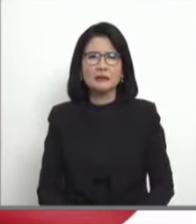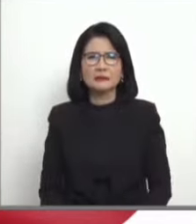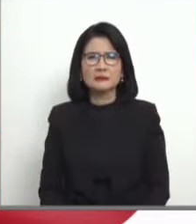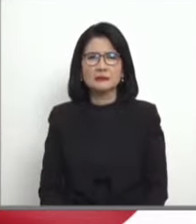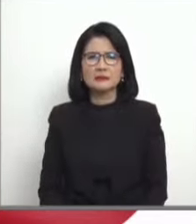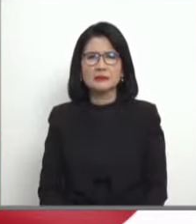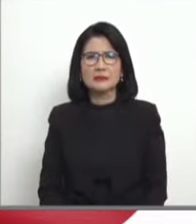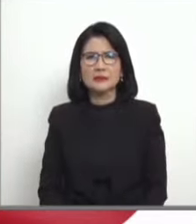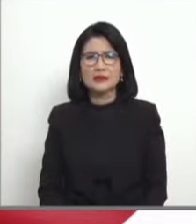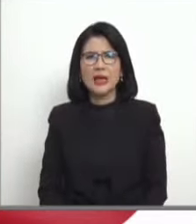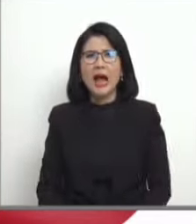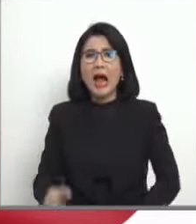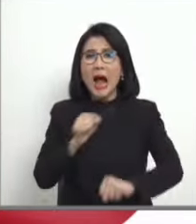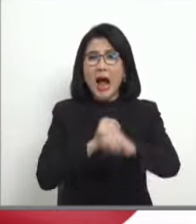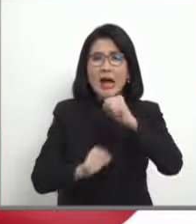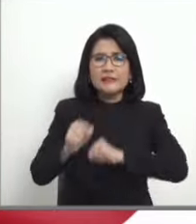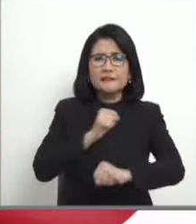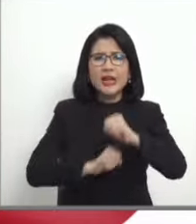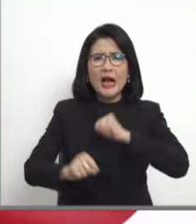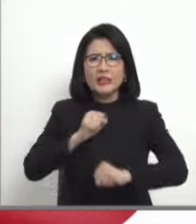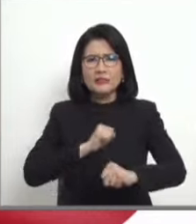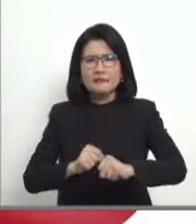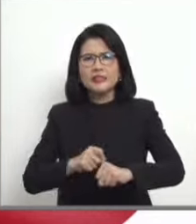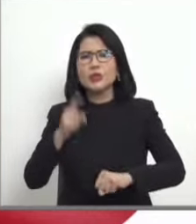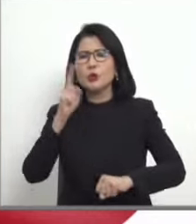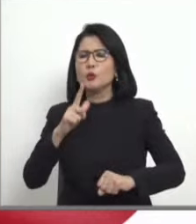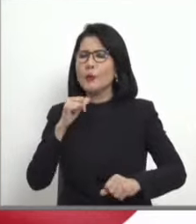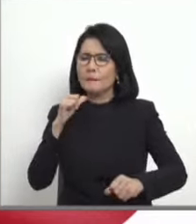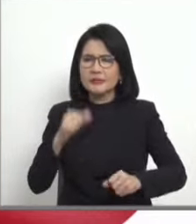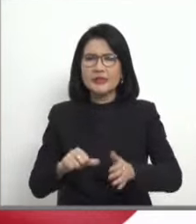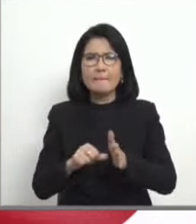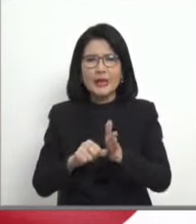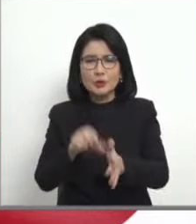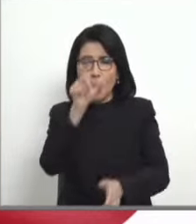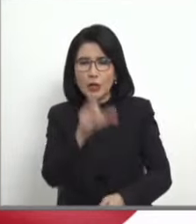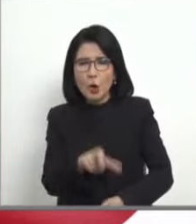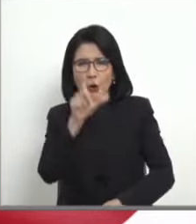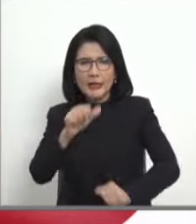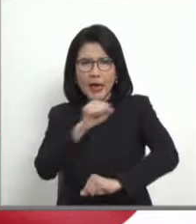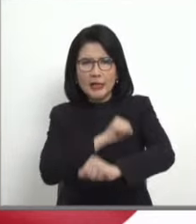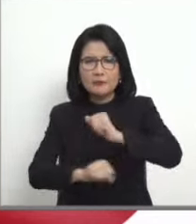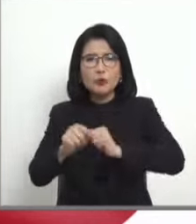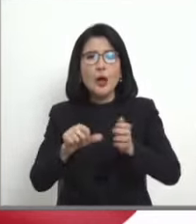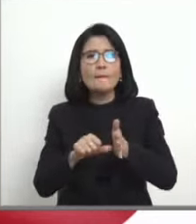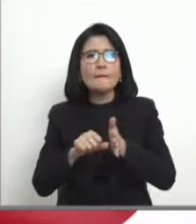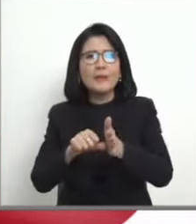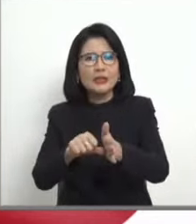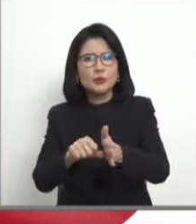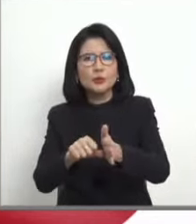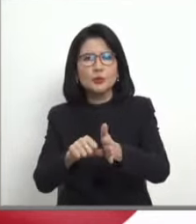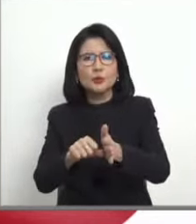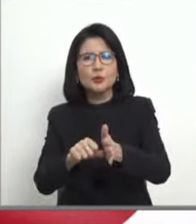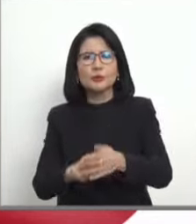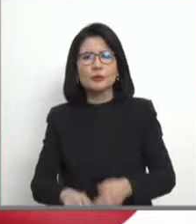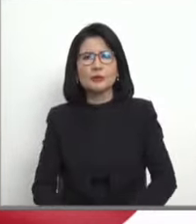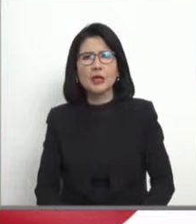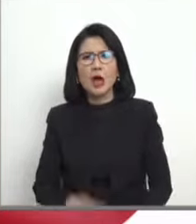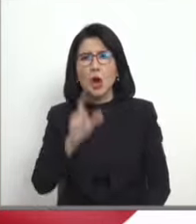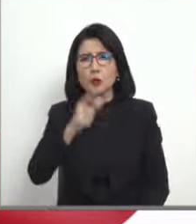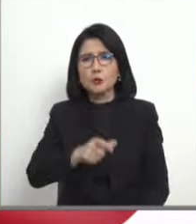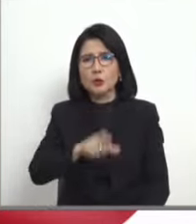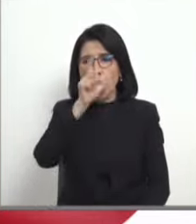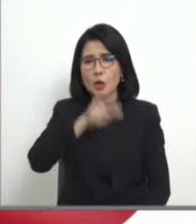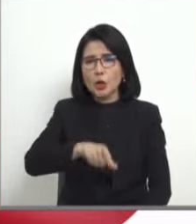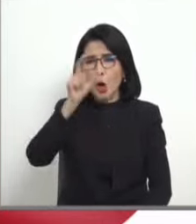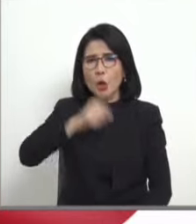Anis aktivis-aktivis ini sangat membantu sangat membantu untuk untuk mengikuti dan membantu migran